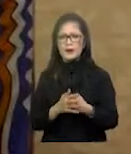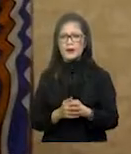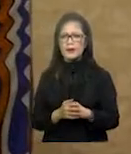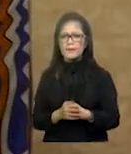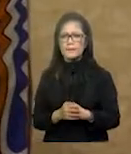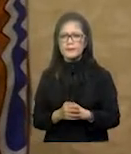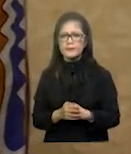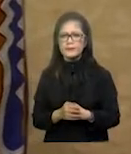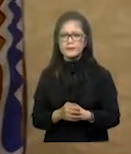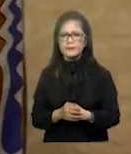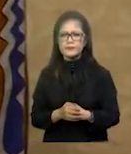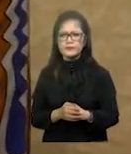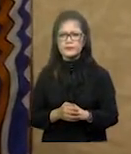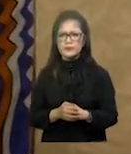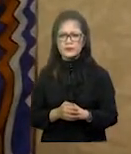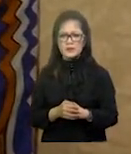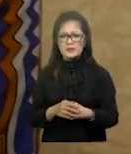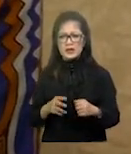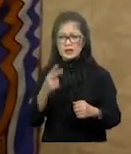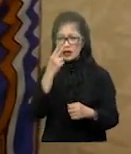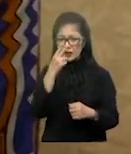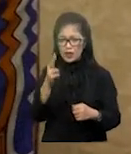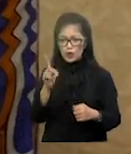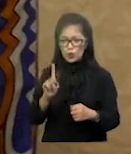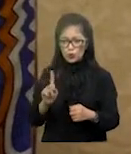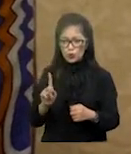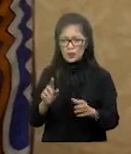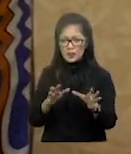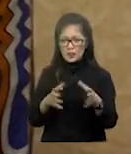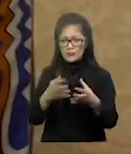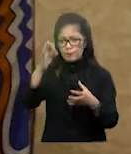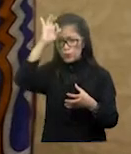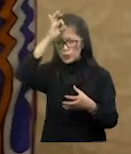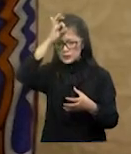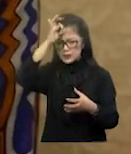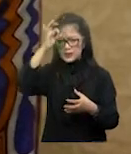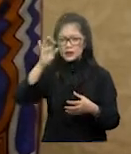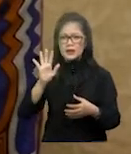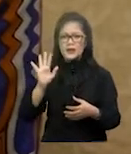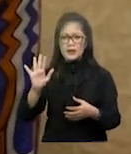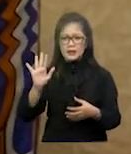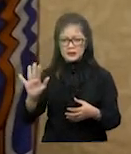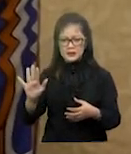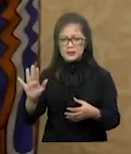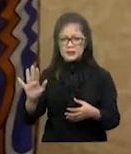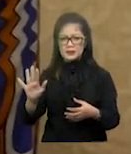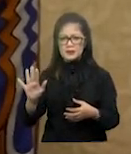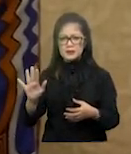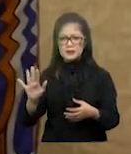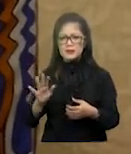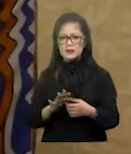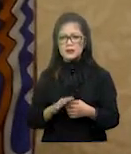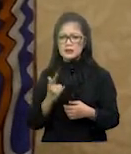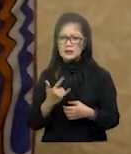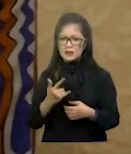Kita percaya dulu pada tim yang dibentuk oleh kepolisian, apabila nanti pada akhirnya tetap